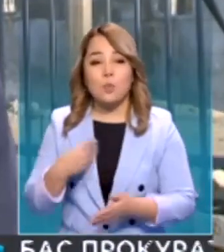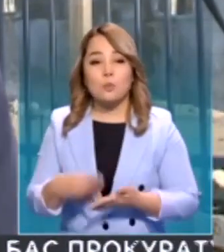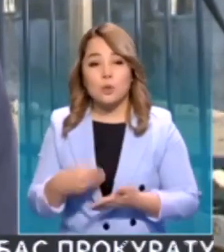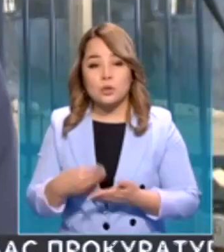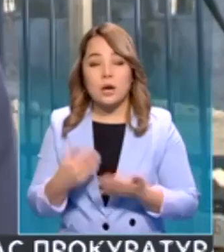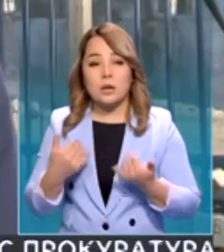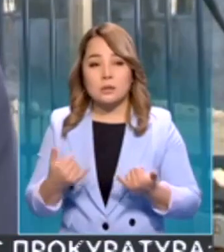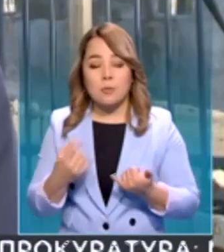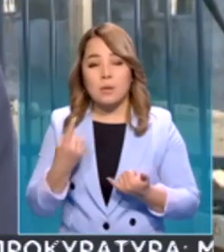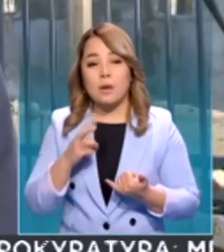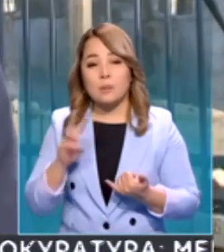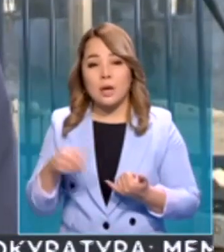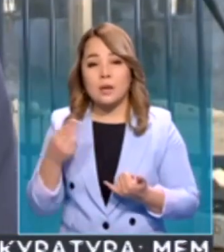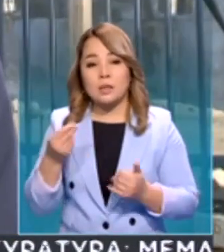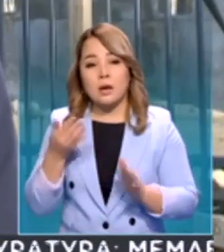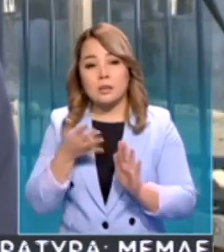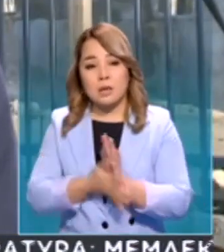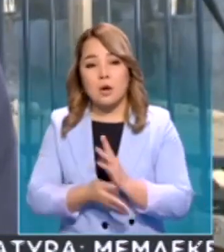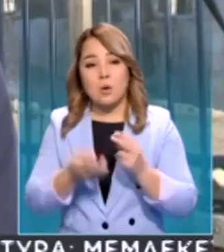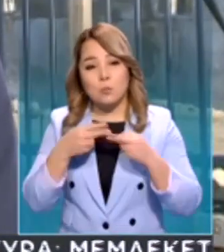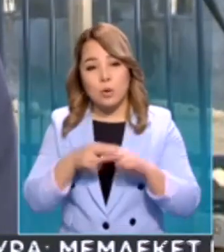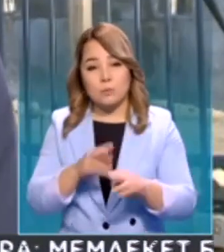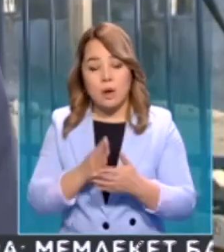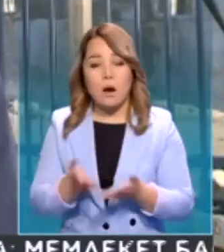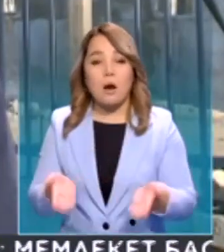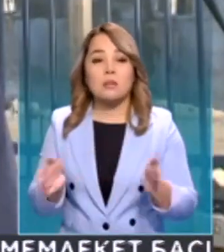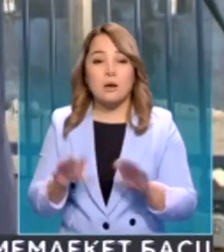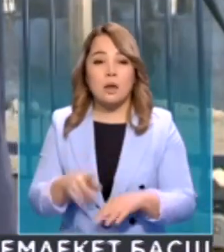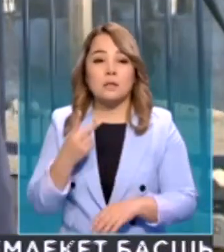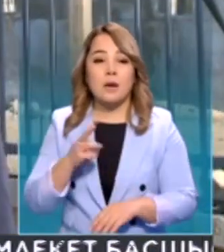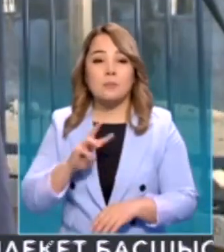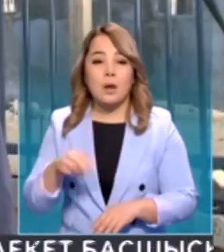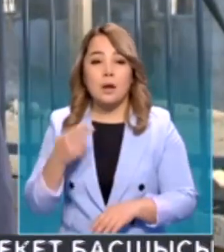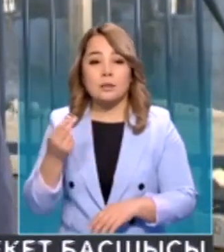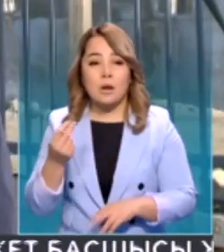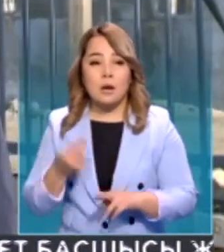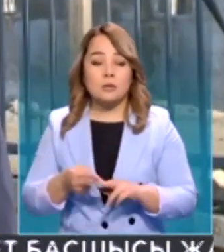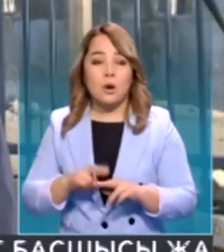бюджеттен қазір 1 миллиардтай теңге қаражаты бөлінді. Қалған 2